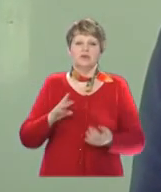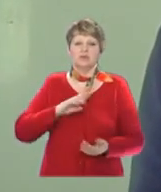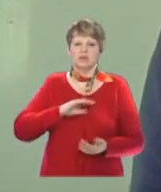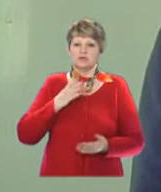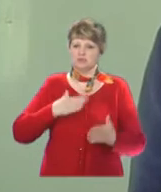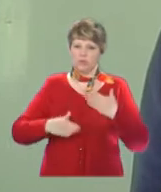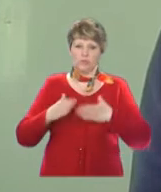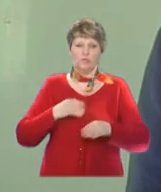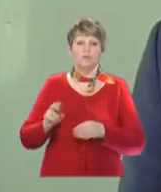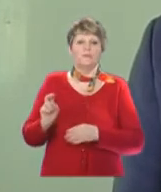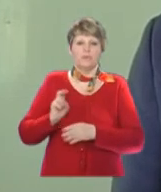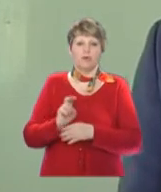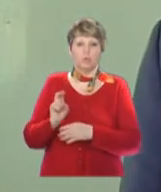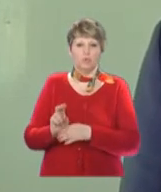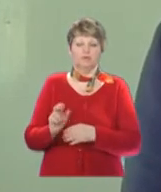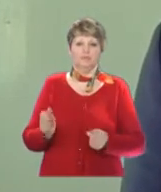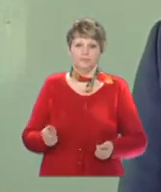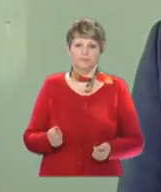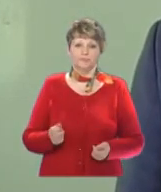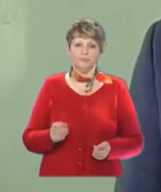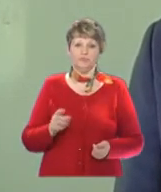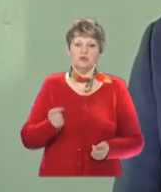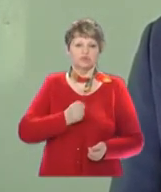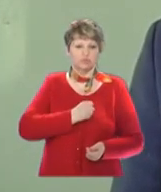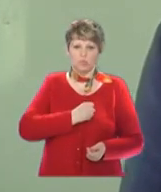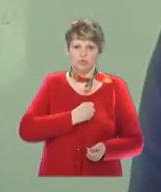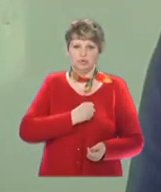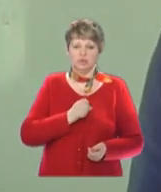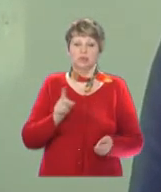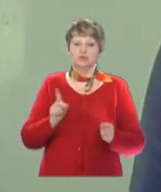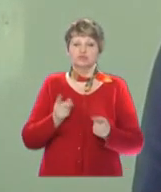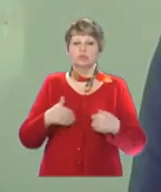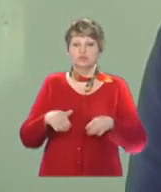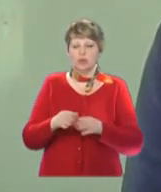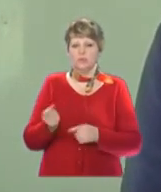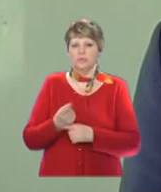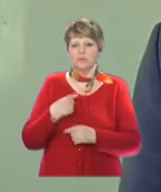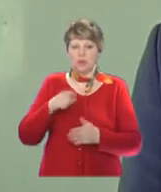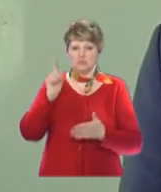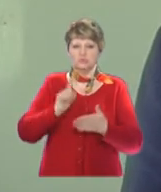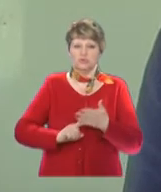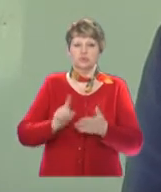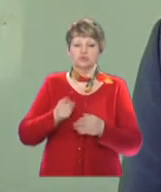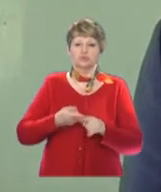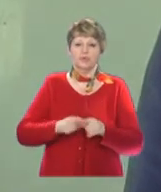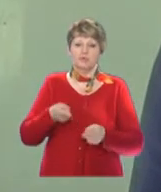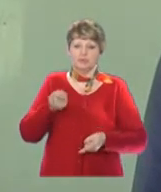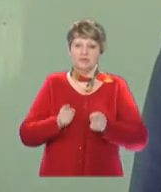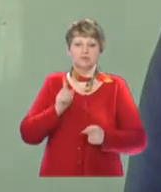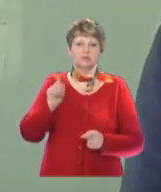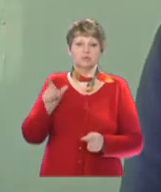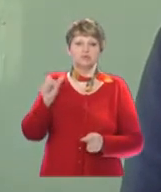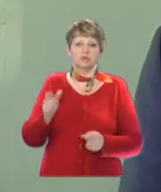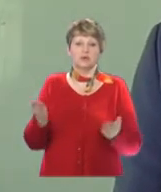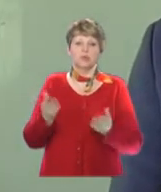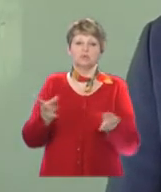з задоволенням приходила і... шкода все, що так вийшло, і я сподіваюся, що це дійсно та людина,